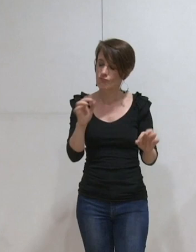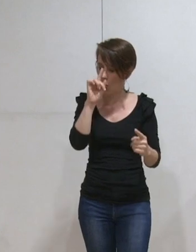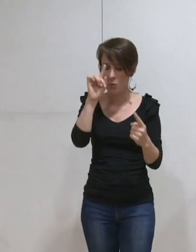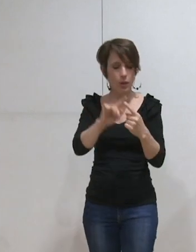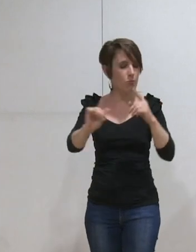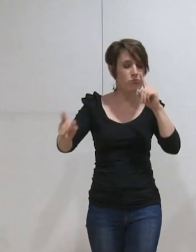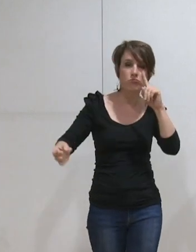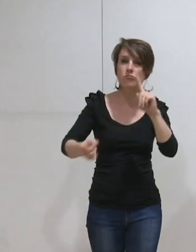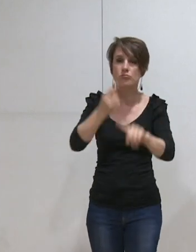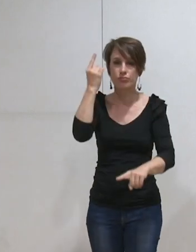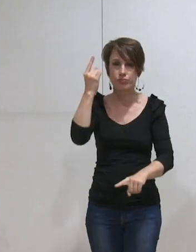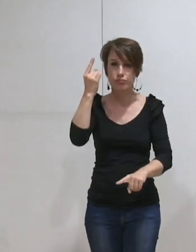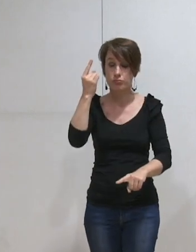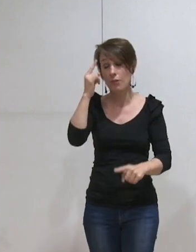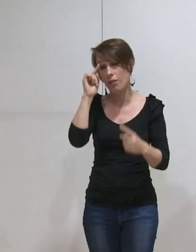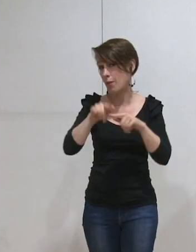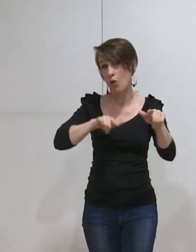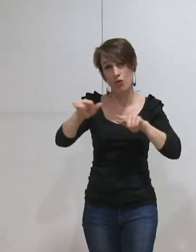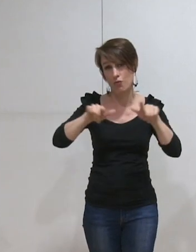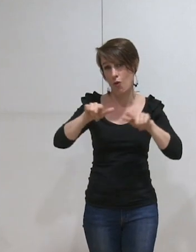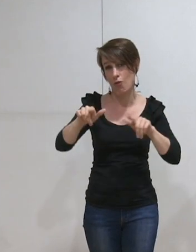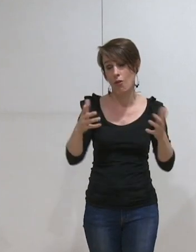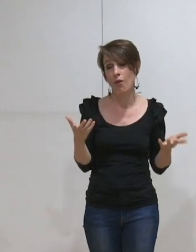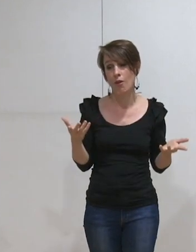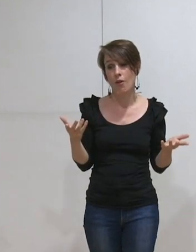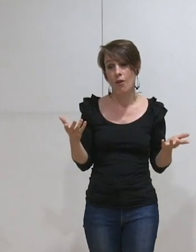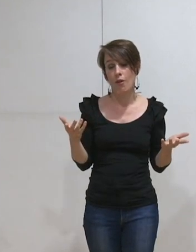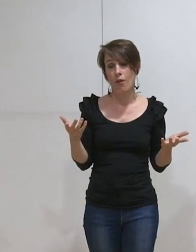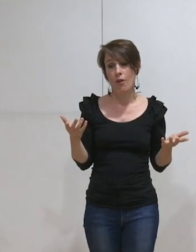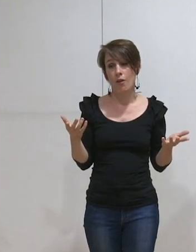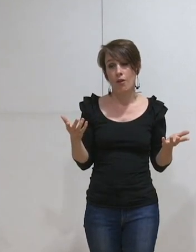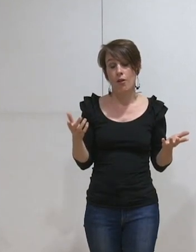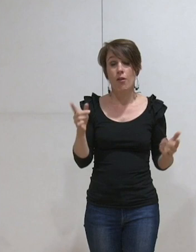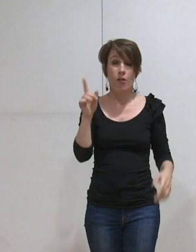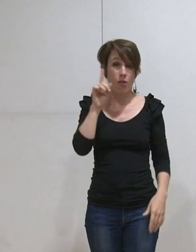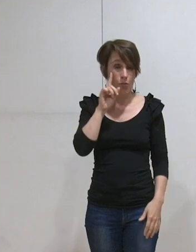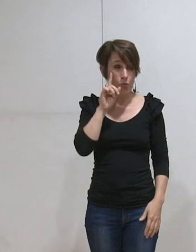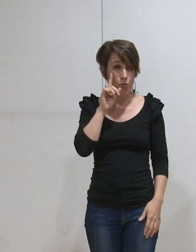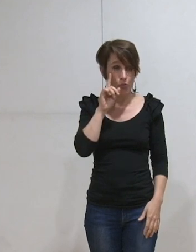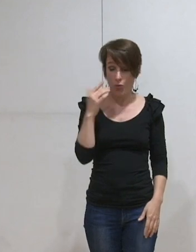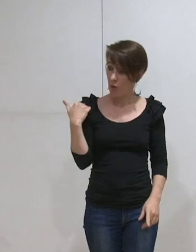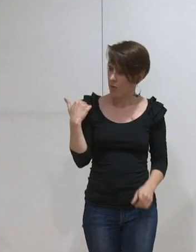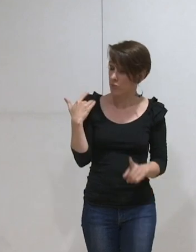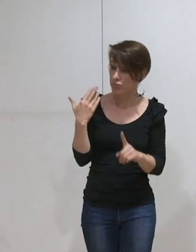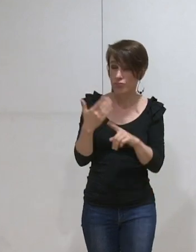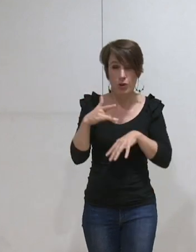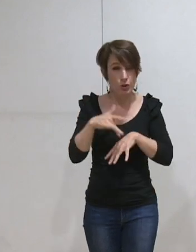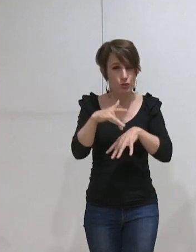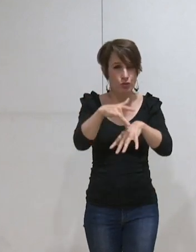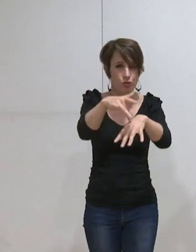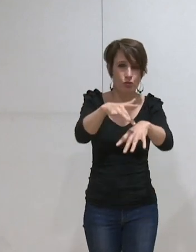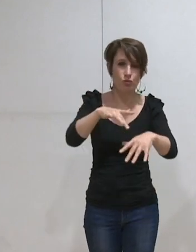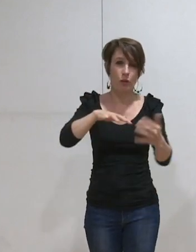central autour du logement car avec les différentes crises qui nous frappe les différentes formes de